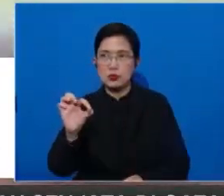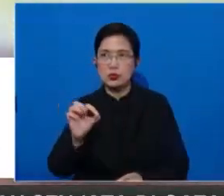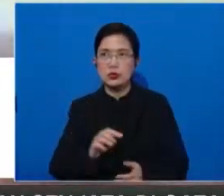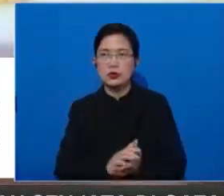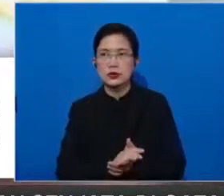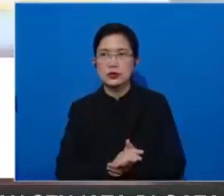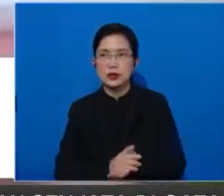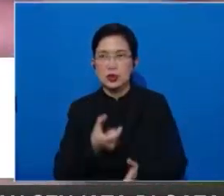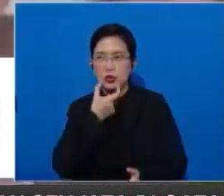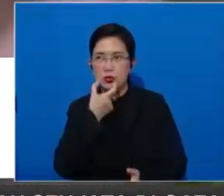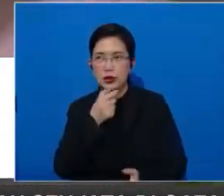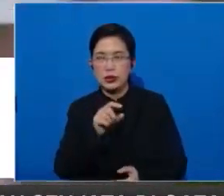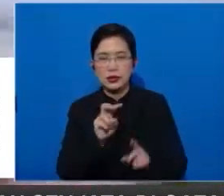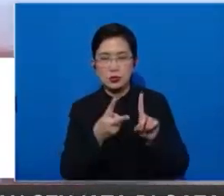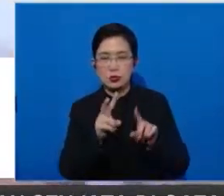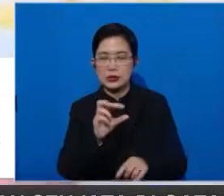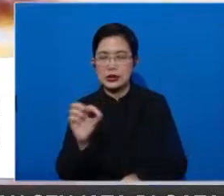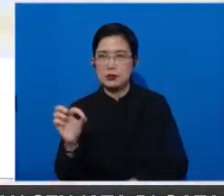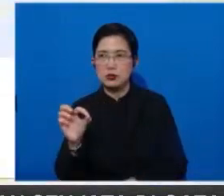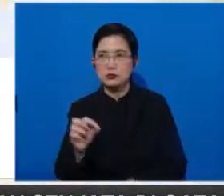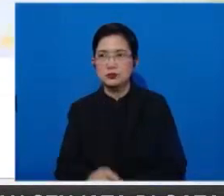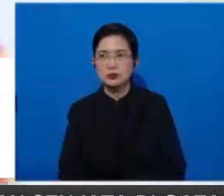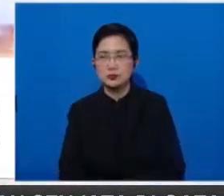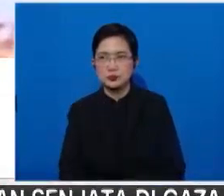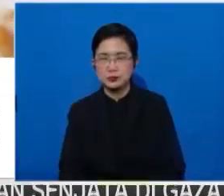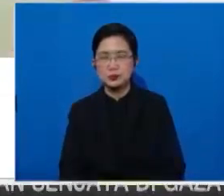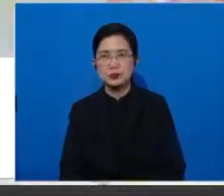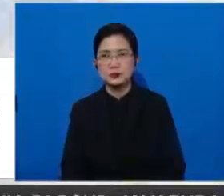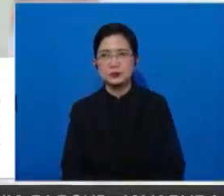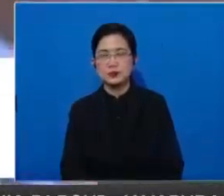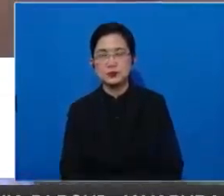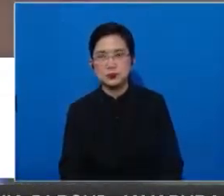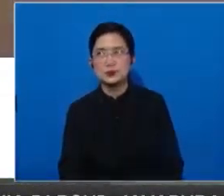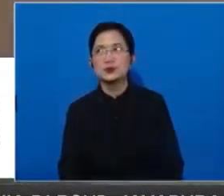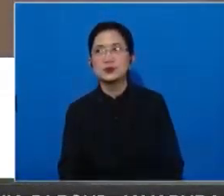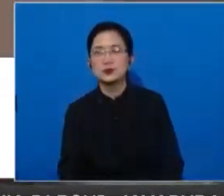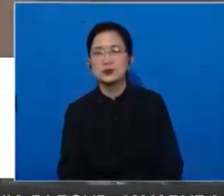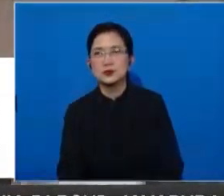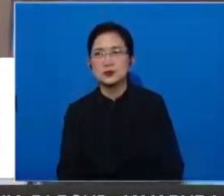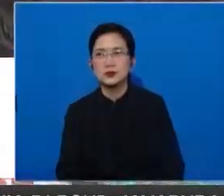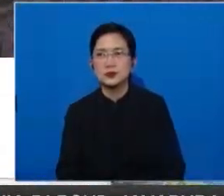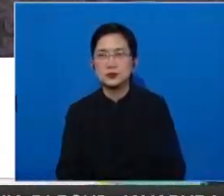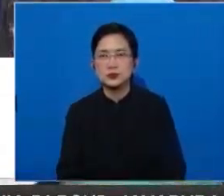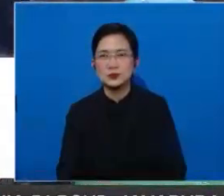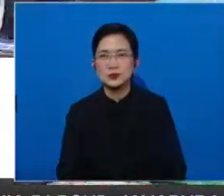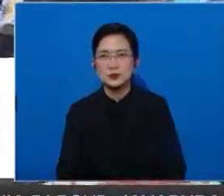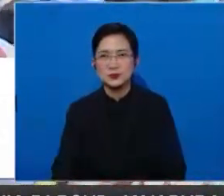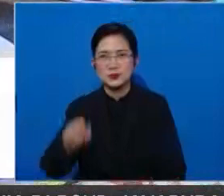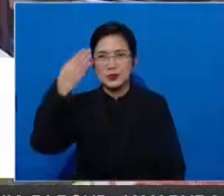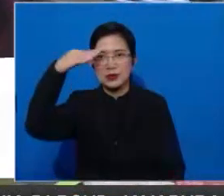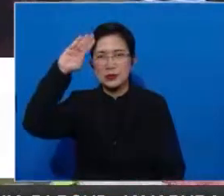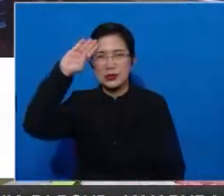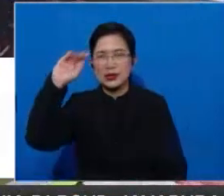milk crepes mulai Rp12.000 setiap potongnya. Pepayanya nggak pelit. Rian Fernando, Dwi Agung Yuldiarto, Blitar, Jawa Timur.